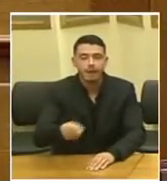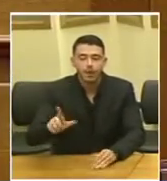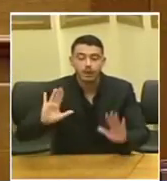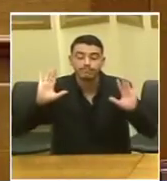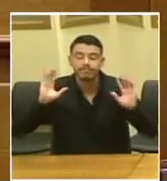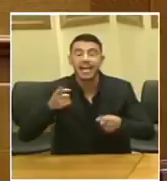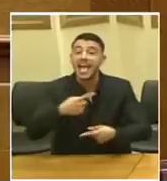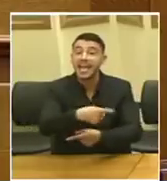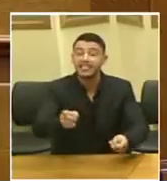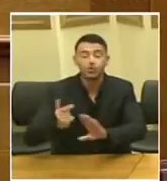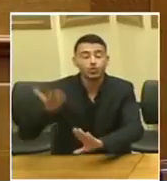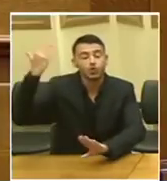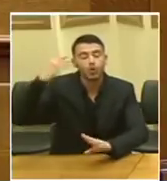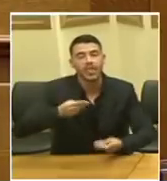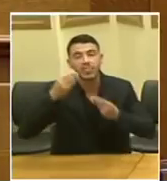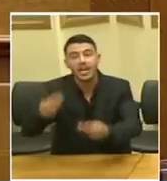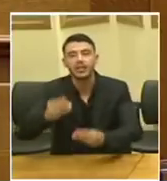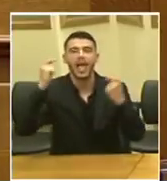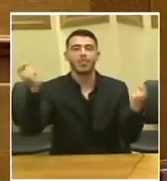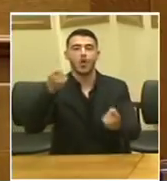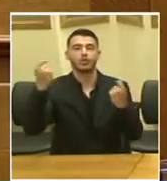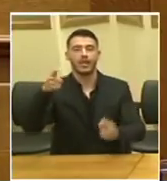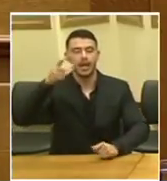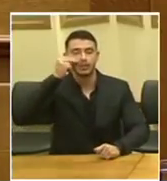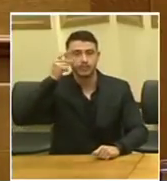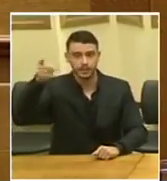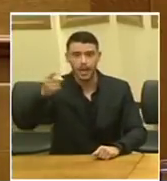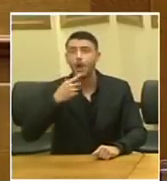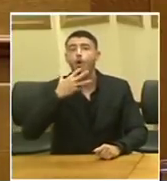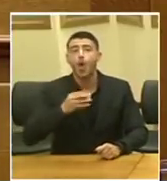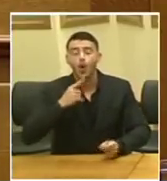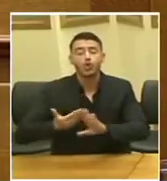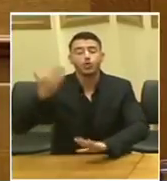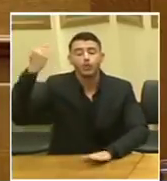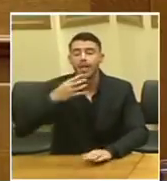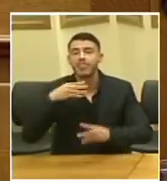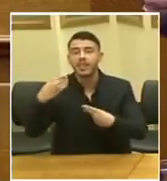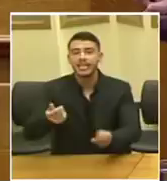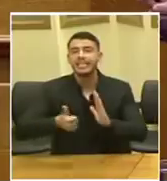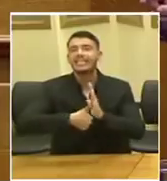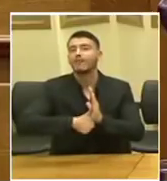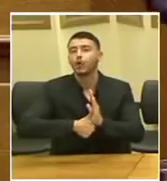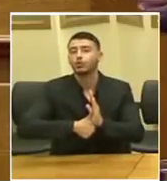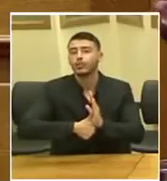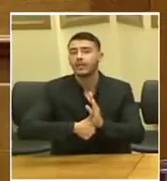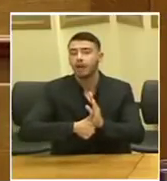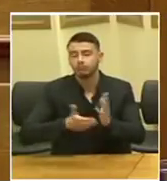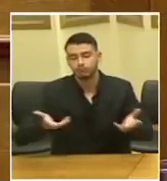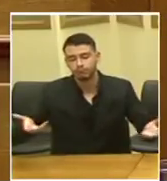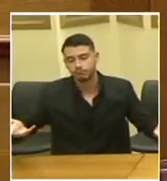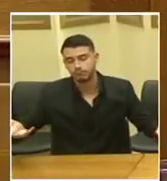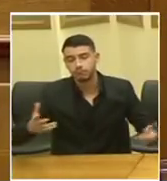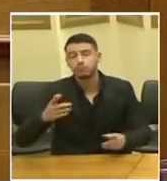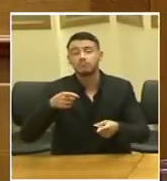εθνότητα? Διότι όταν η συμφωνία λέει ταυτότητα και εσείς λέτε ότι δώσαμε εθνότητα, πάλι εσάς θα